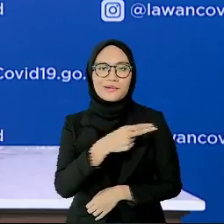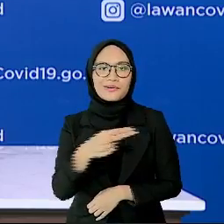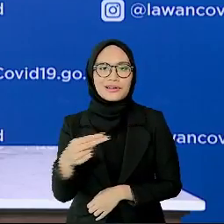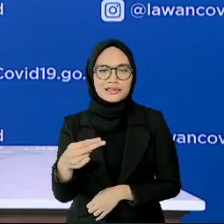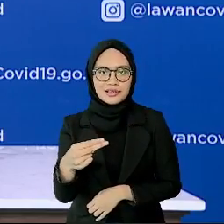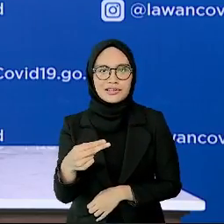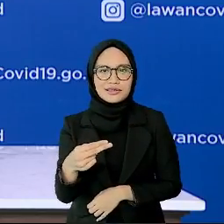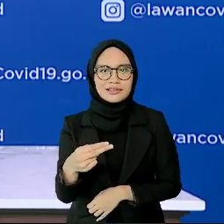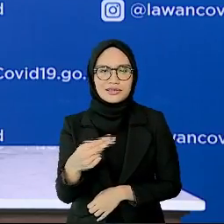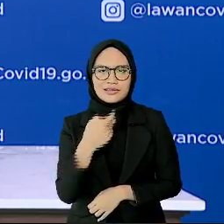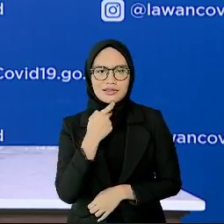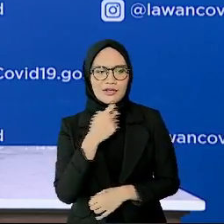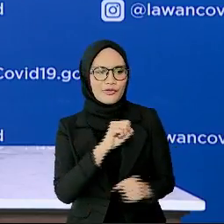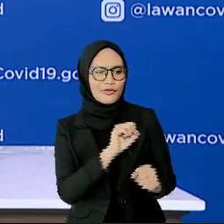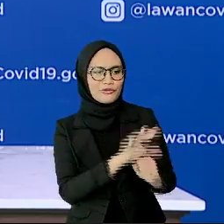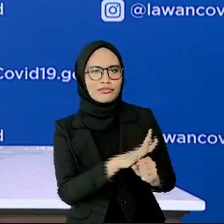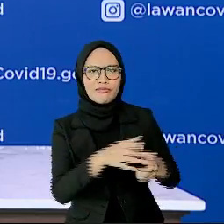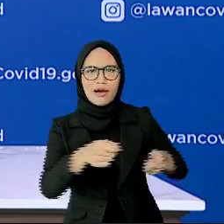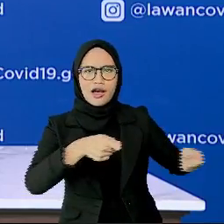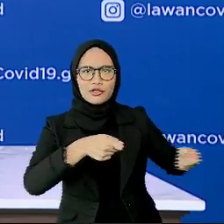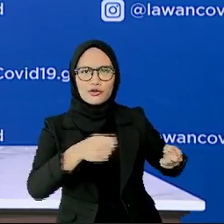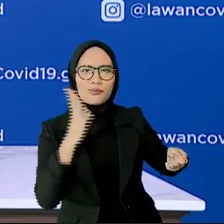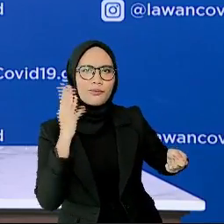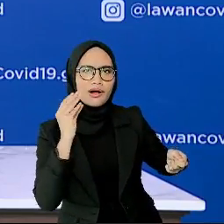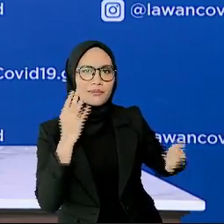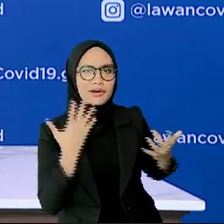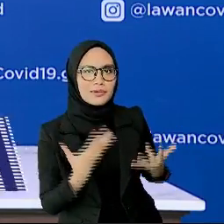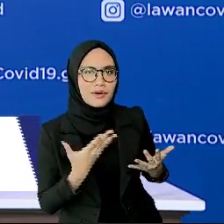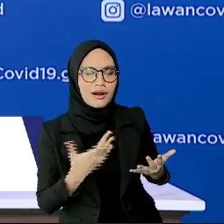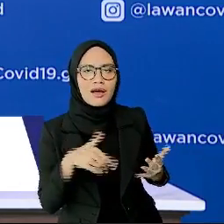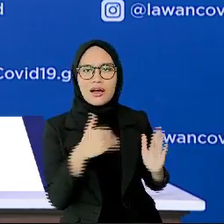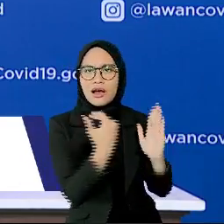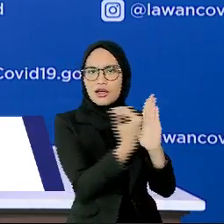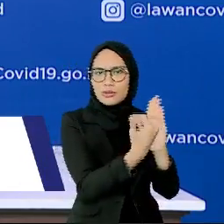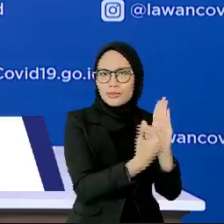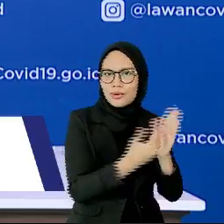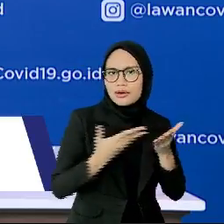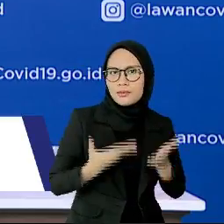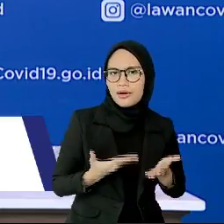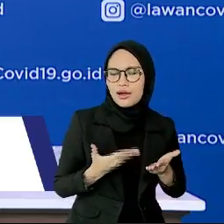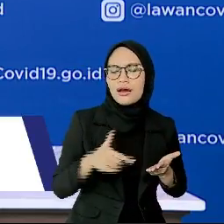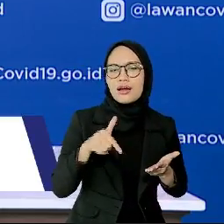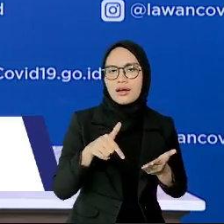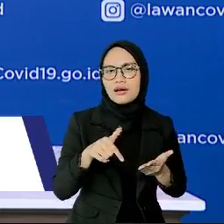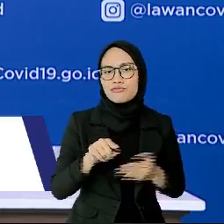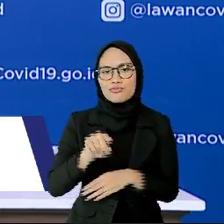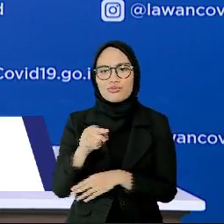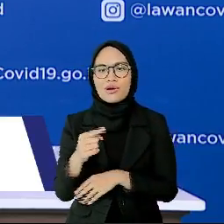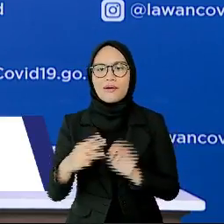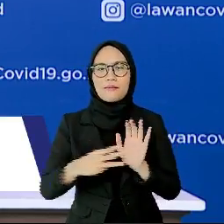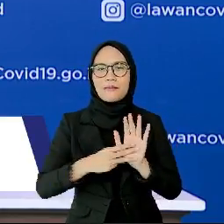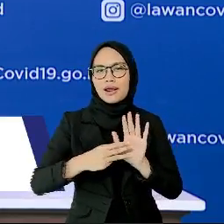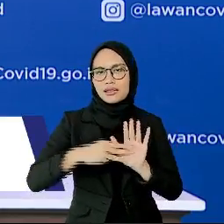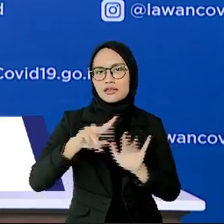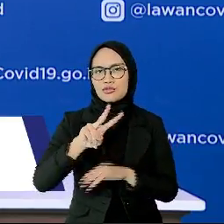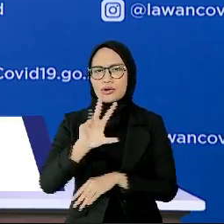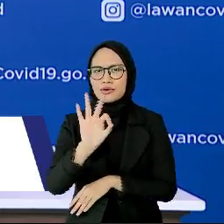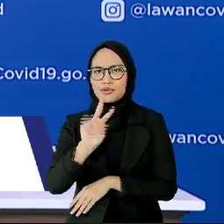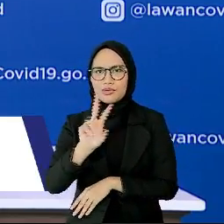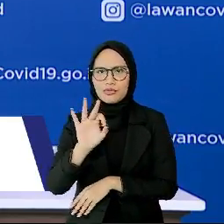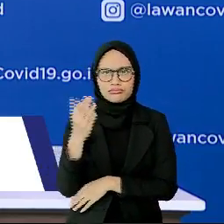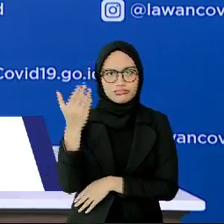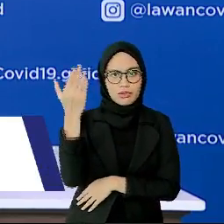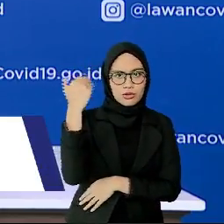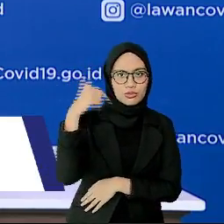Indonesia dalam penanganan COVID-19 dari sisi kebijakan. Sejak Maret 2020 lalu,